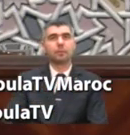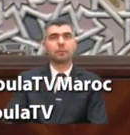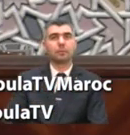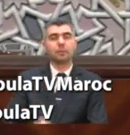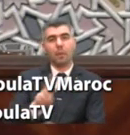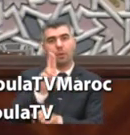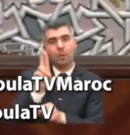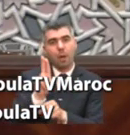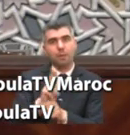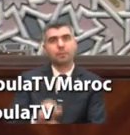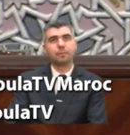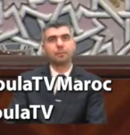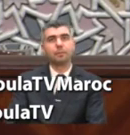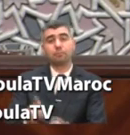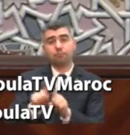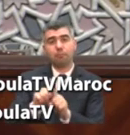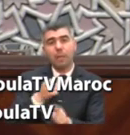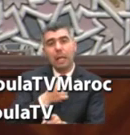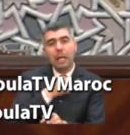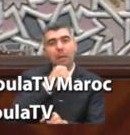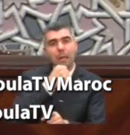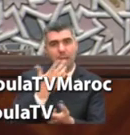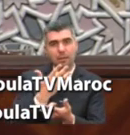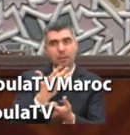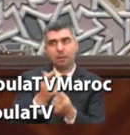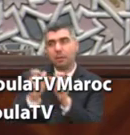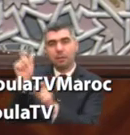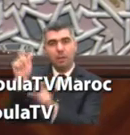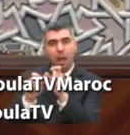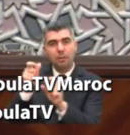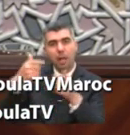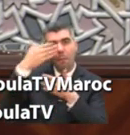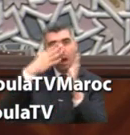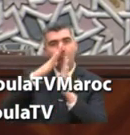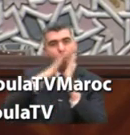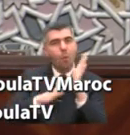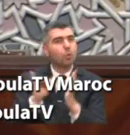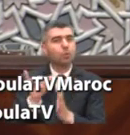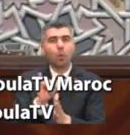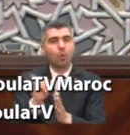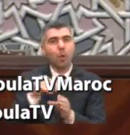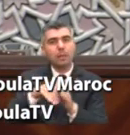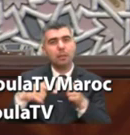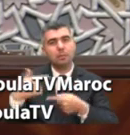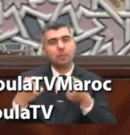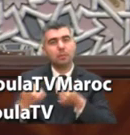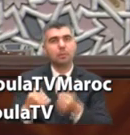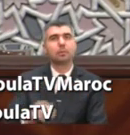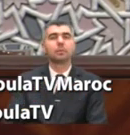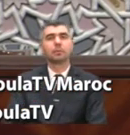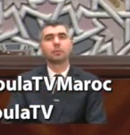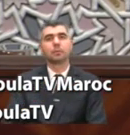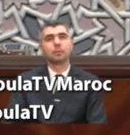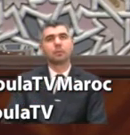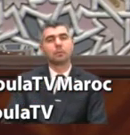السؤال الموالي عن وضعية الأشخاص المسنين ببلادنا للسيدات والسادة النواب المحترمين من فريق الأصالة والمعاصرة، تفضل السيد